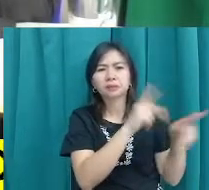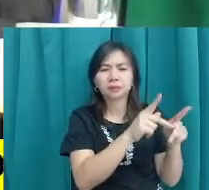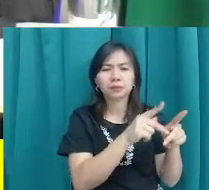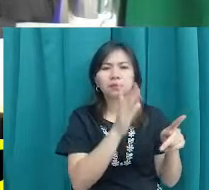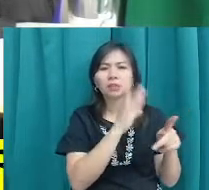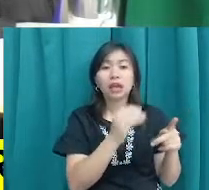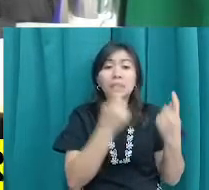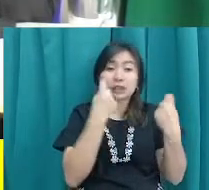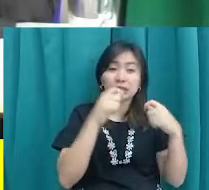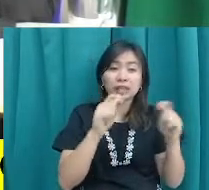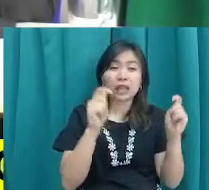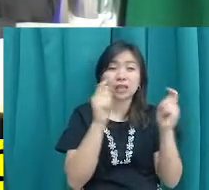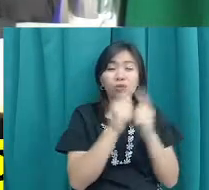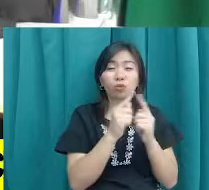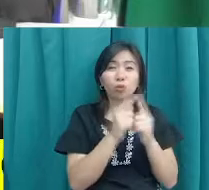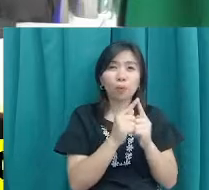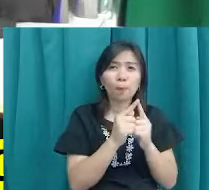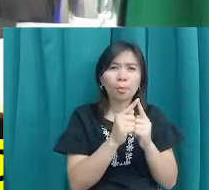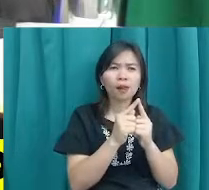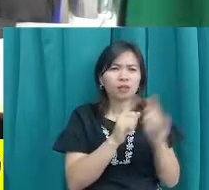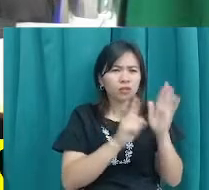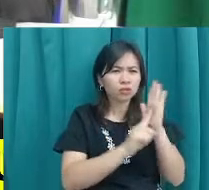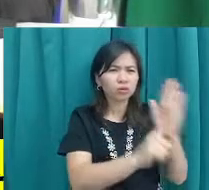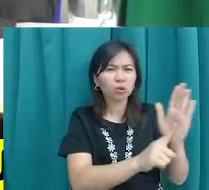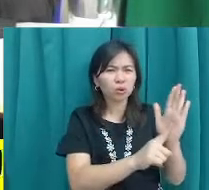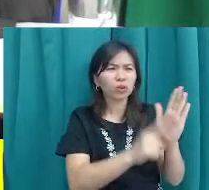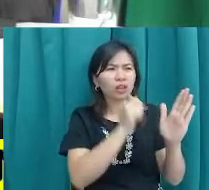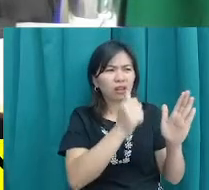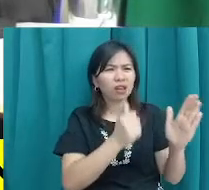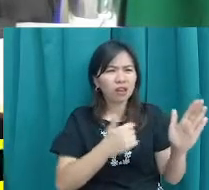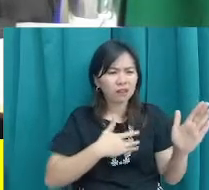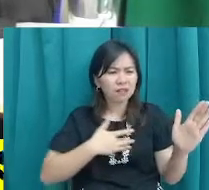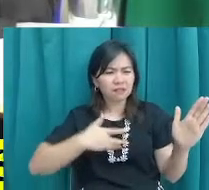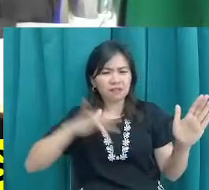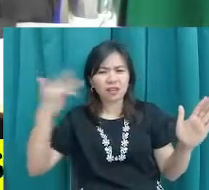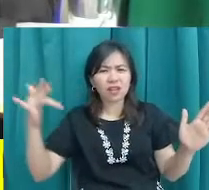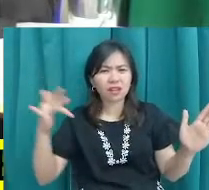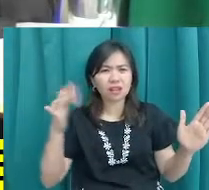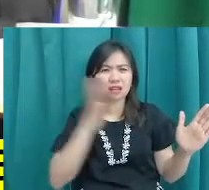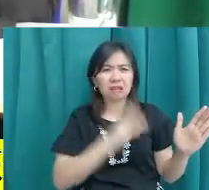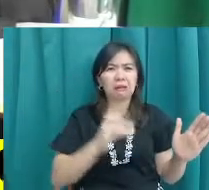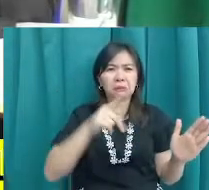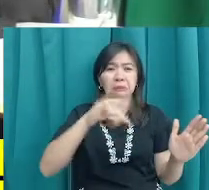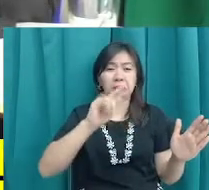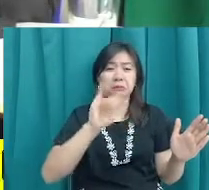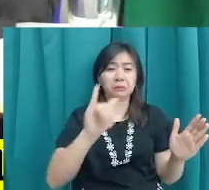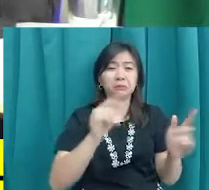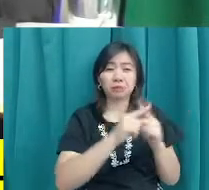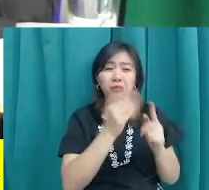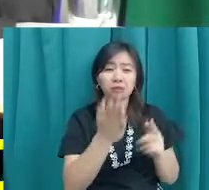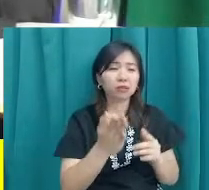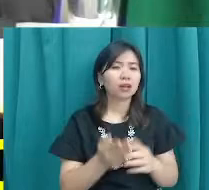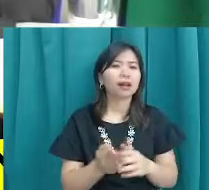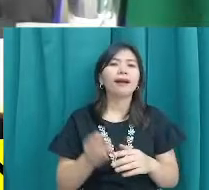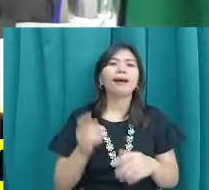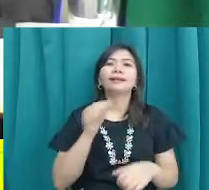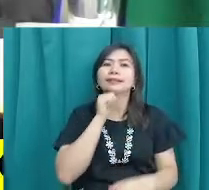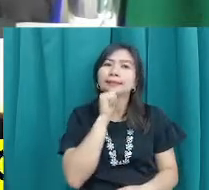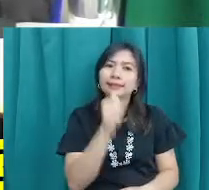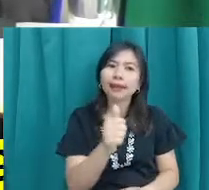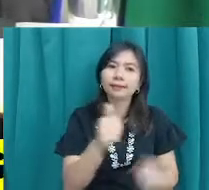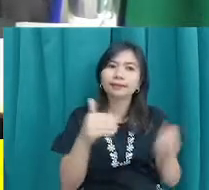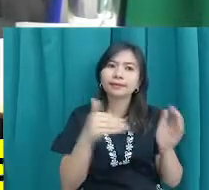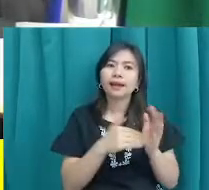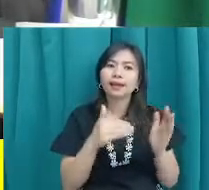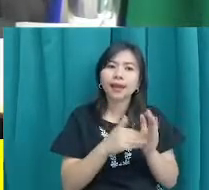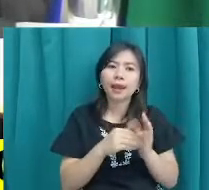and trying to show their affection and their sympathy for you, kailanman hindi gagaling ang pagiging emotional